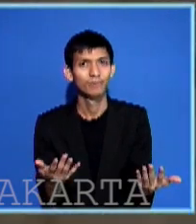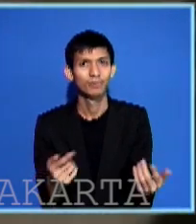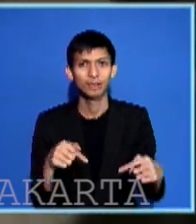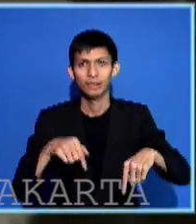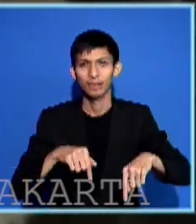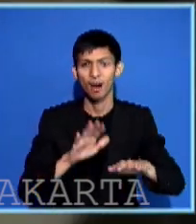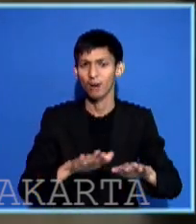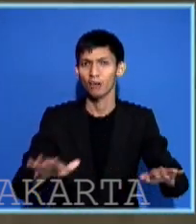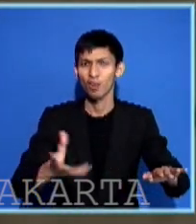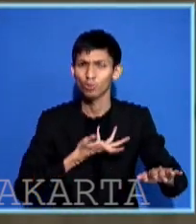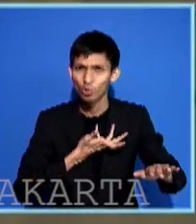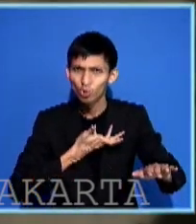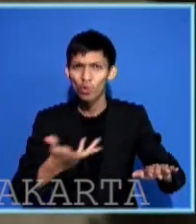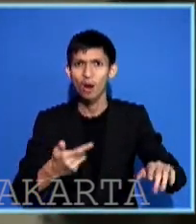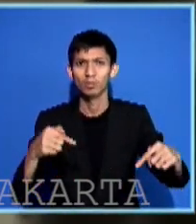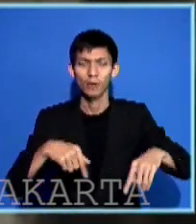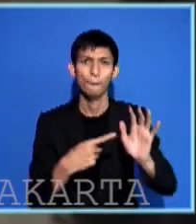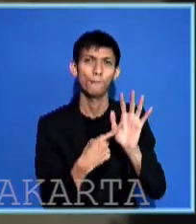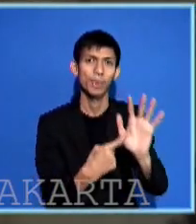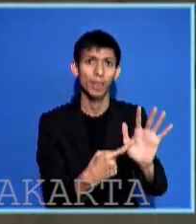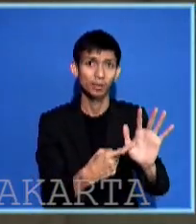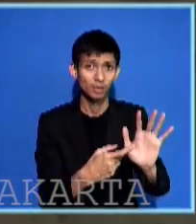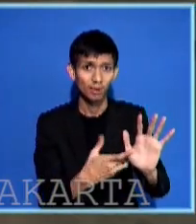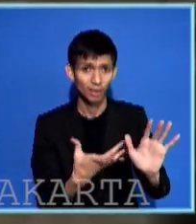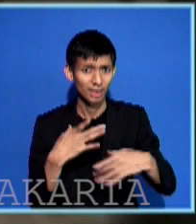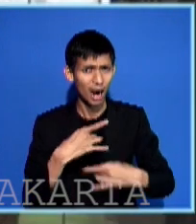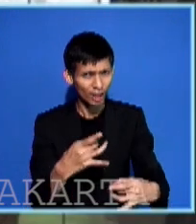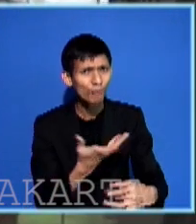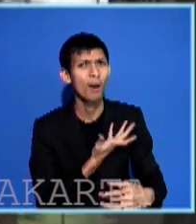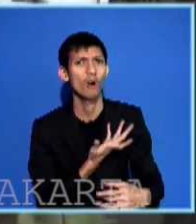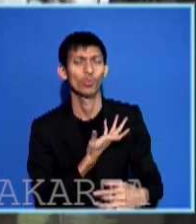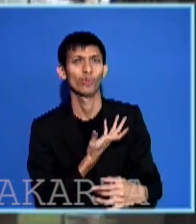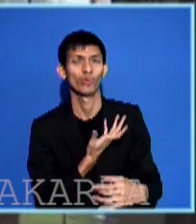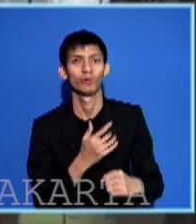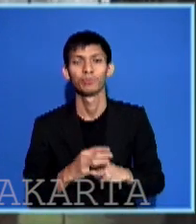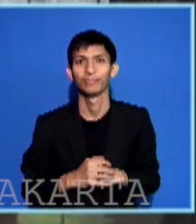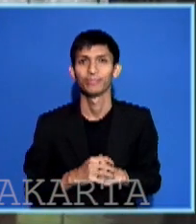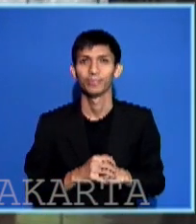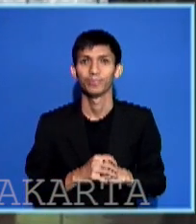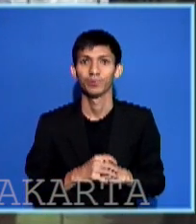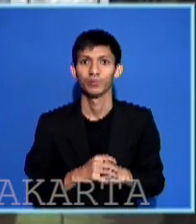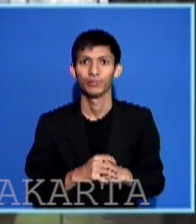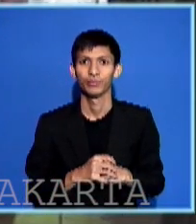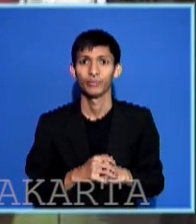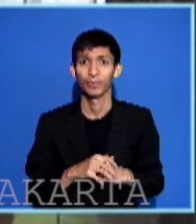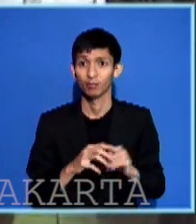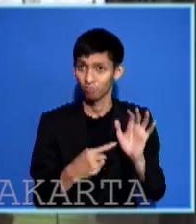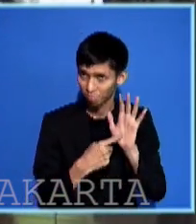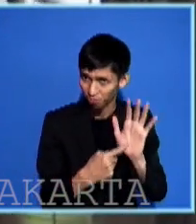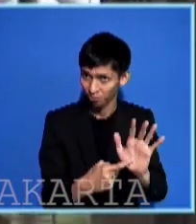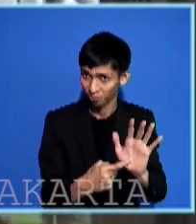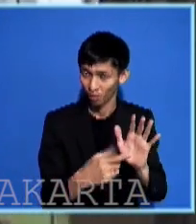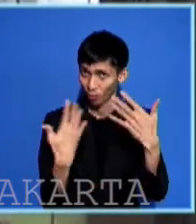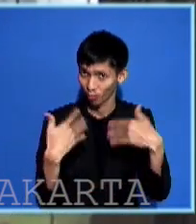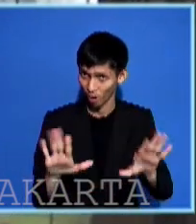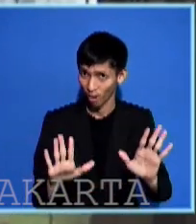gamelan utawi karawitan menika. Sapirangan kelompok pengrawit ugi wonten ingkang sampun tampil pentas ing sawetawis